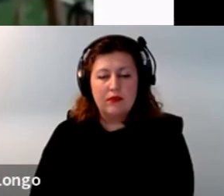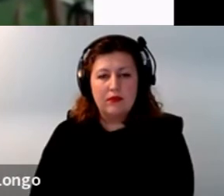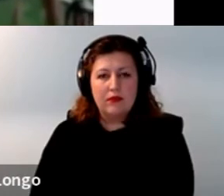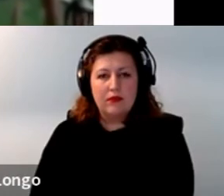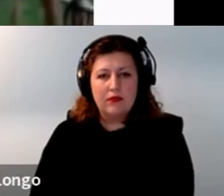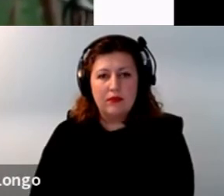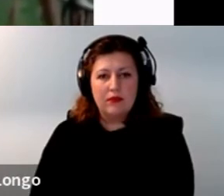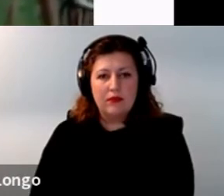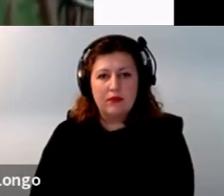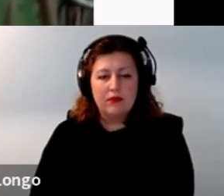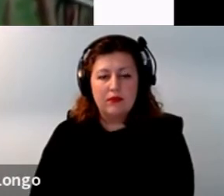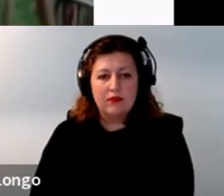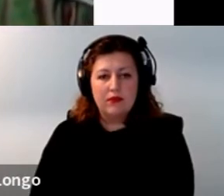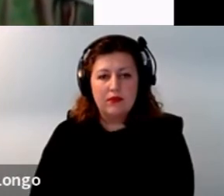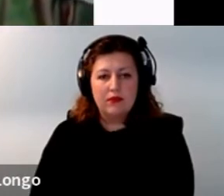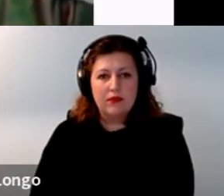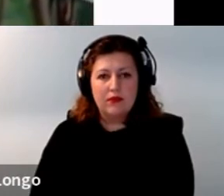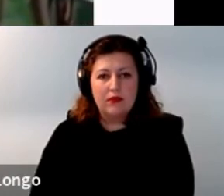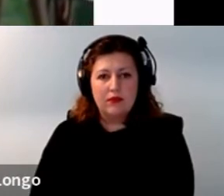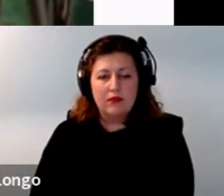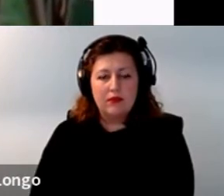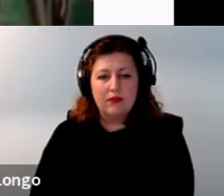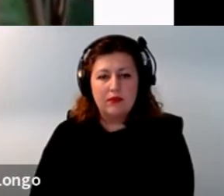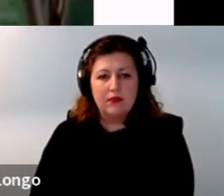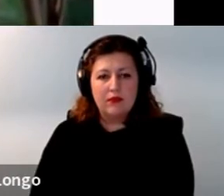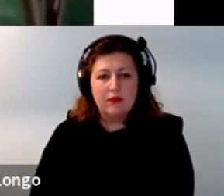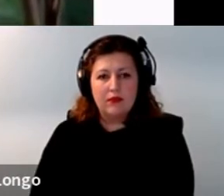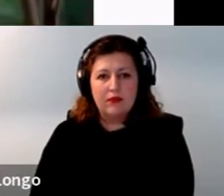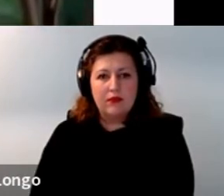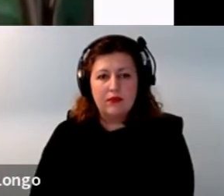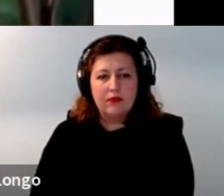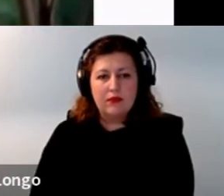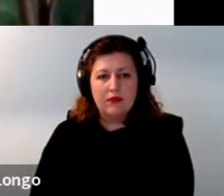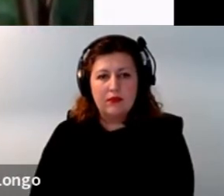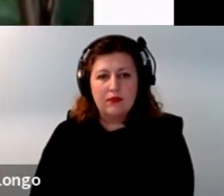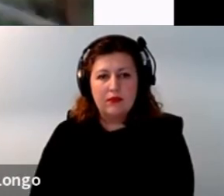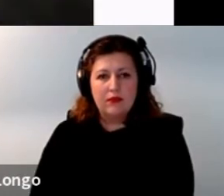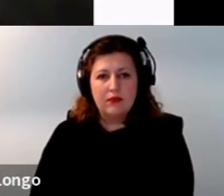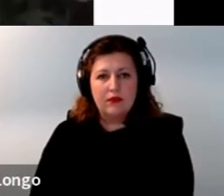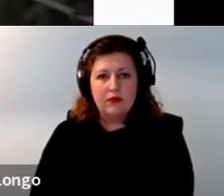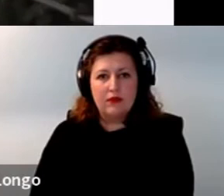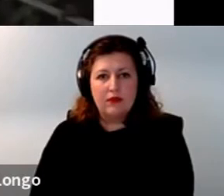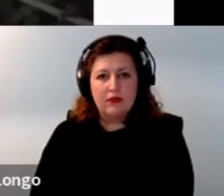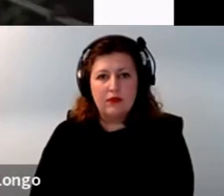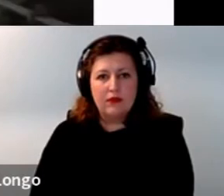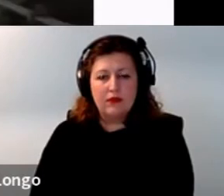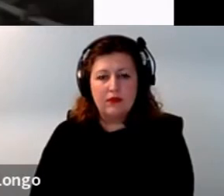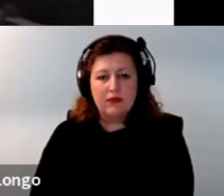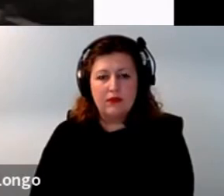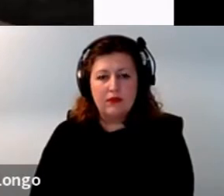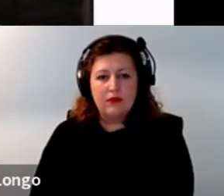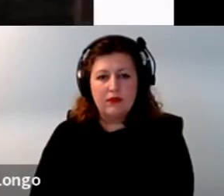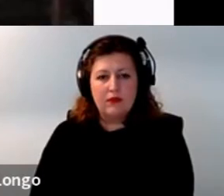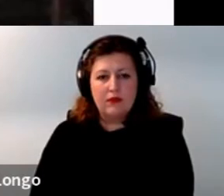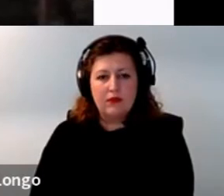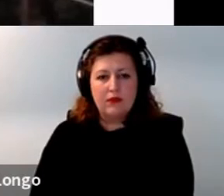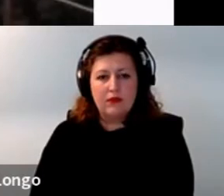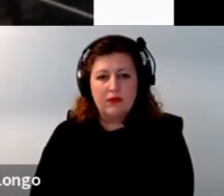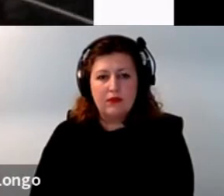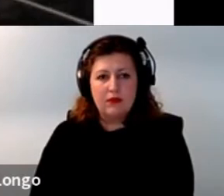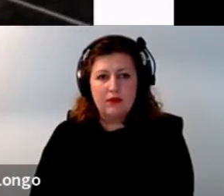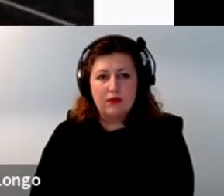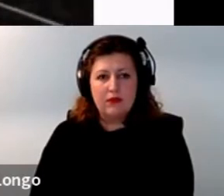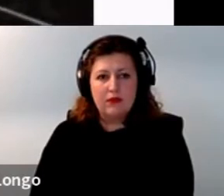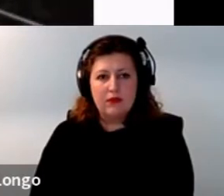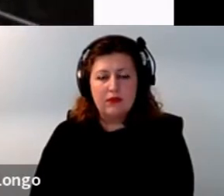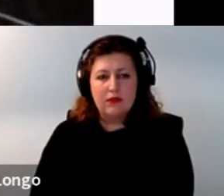il villaggio di Suro e il villaggio di Prempunyan, al Giava, Indonesia. I bambini hanno deciso di utilizzare l'acquedotto dal